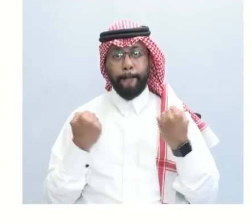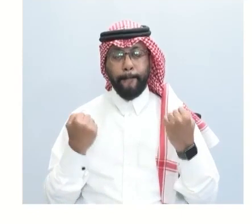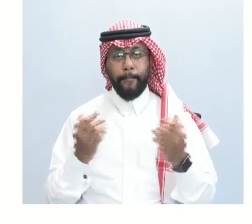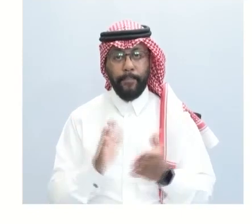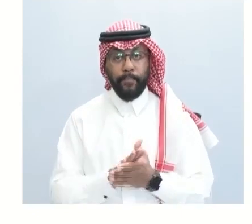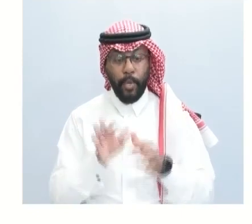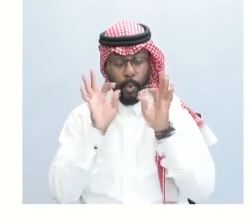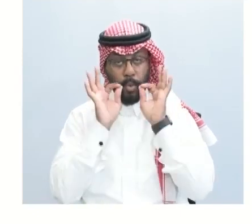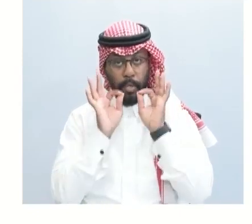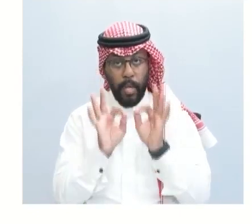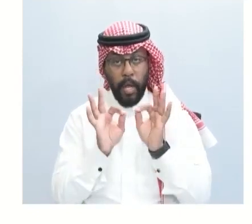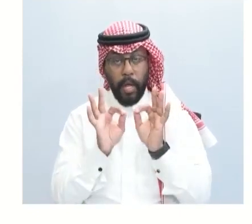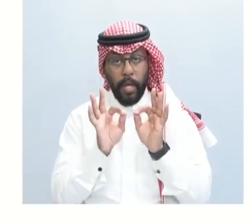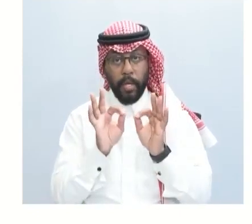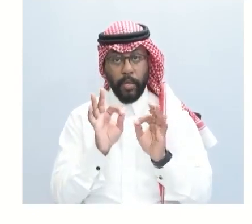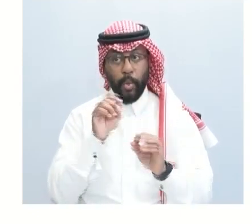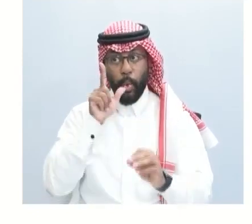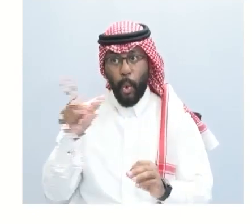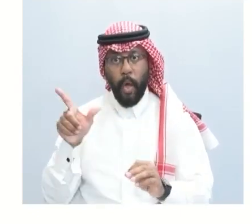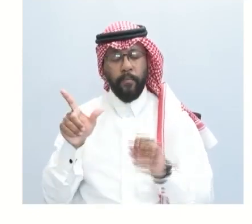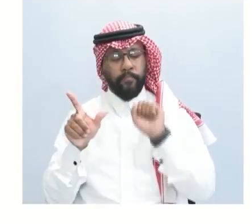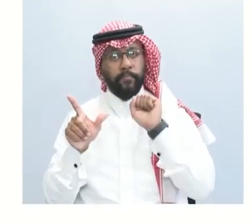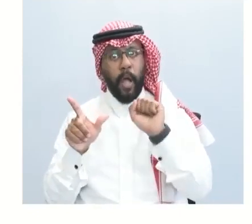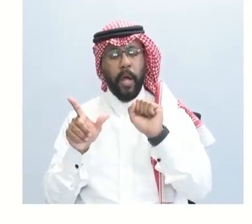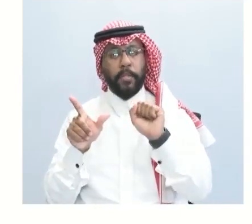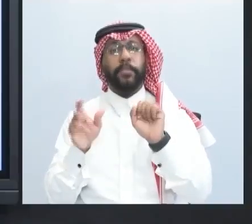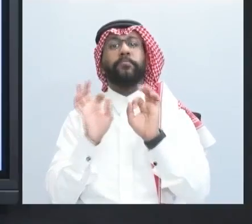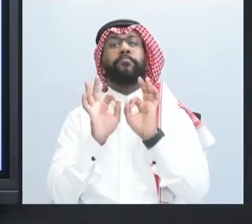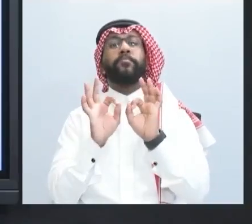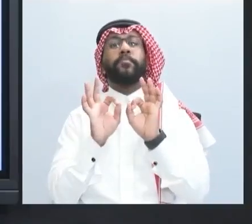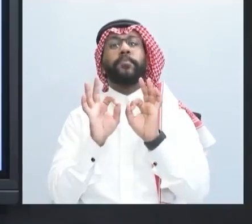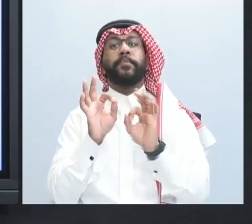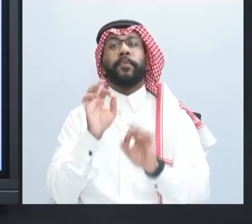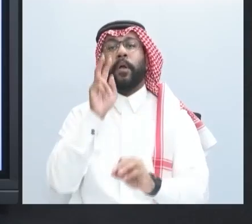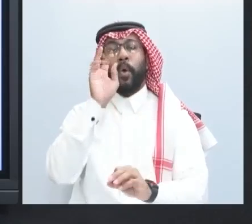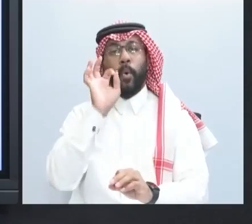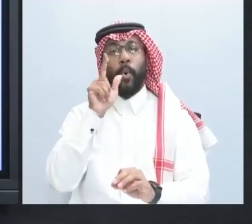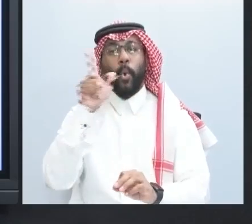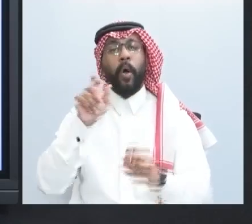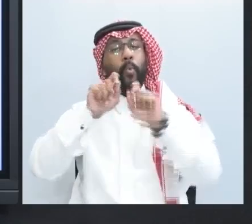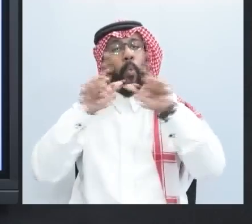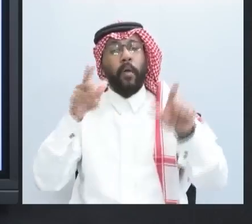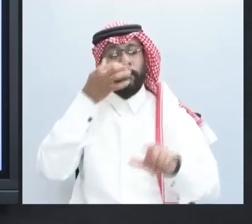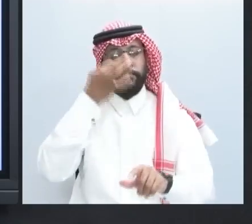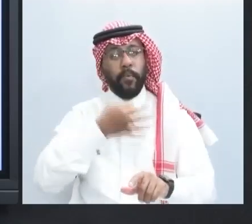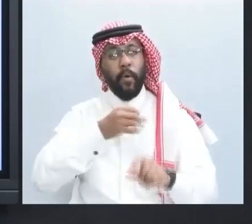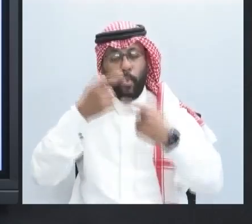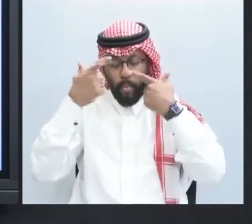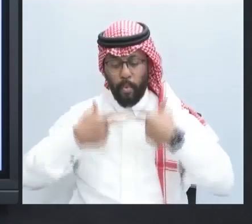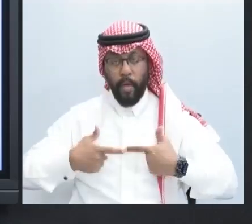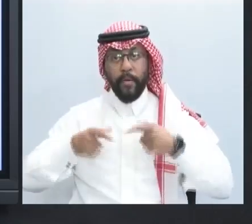القائه وتاكد من سلامه ضبط اواخر كلماته تاكد من سلامه ضبط اواخر كلماته ثم القه